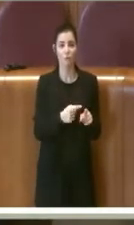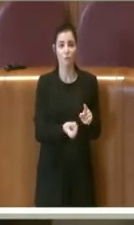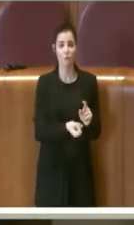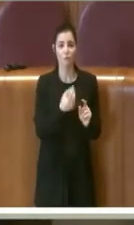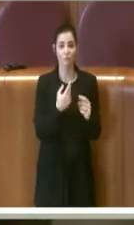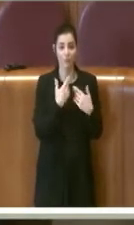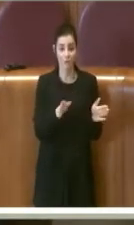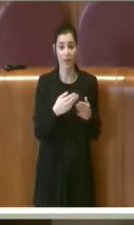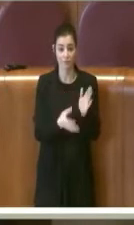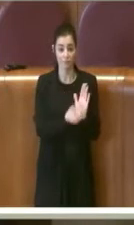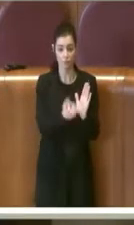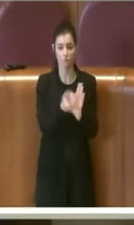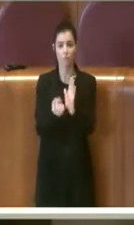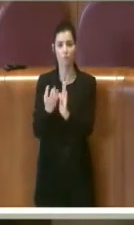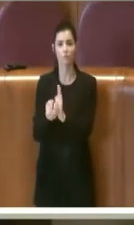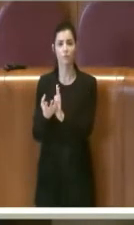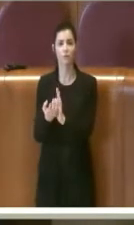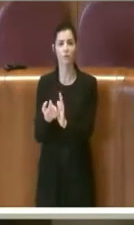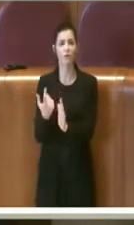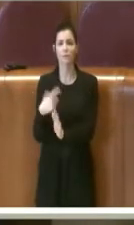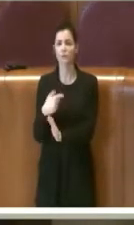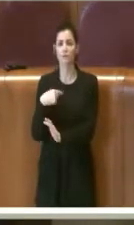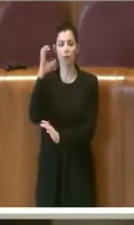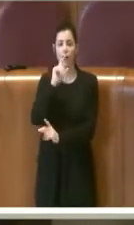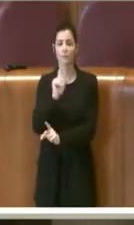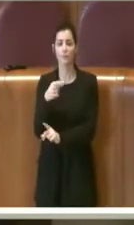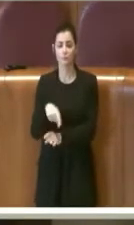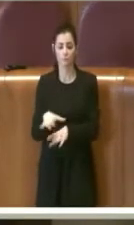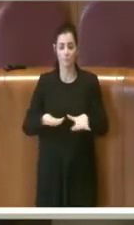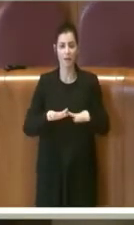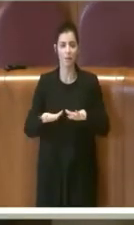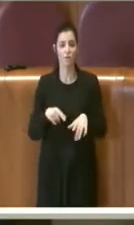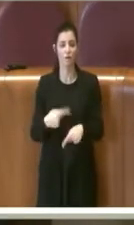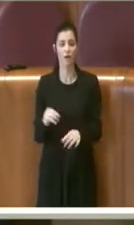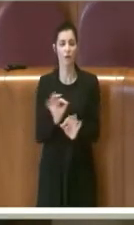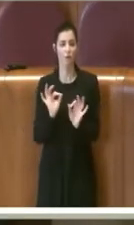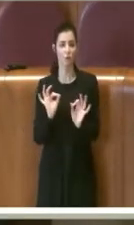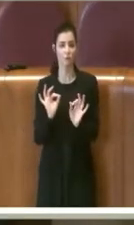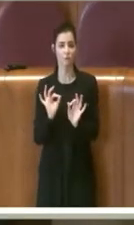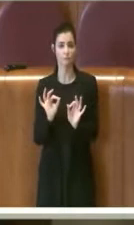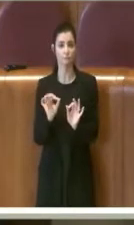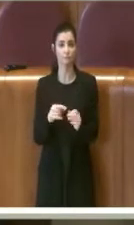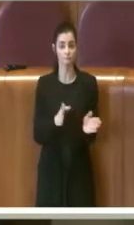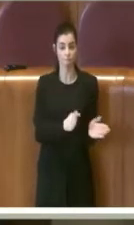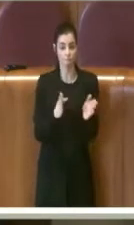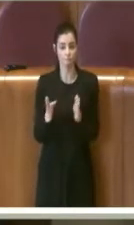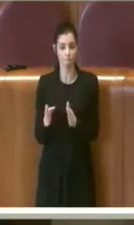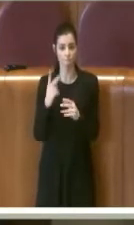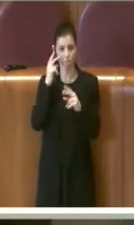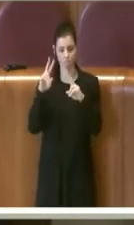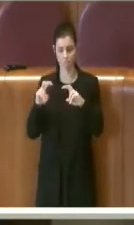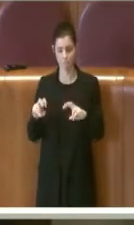avanzi puri di amministrazione, quindi non capisco perché questa manovra non sia stata fatta. Vado poi a analizzare